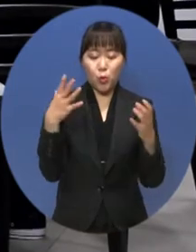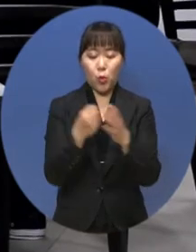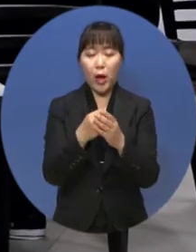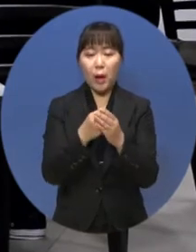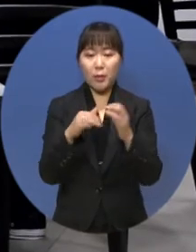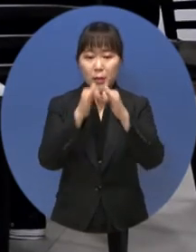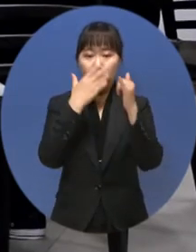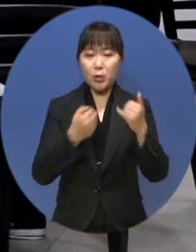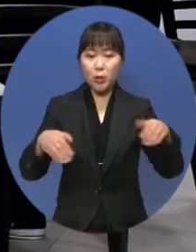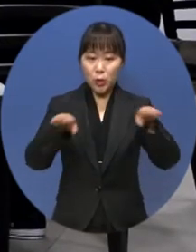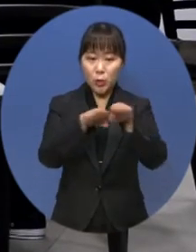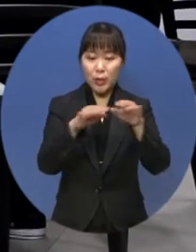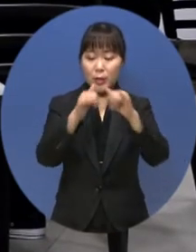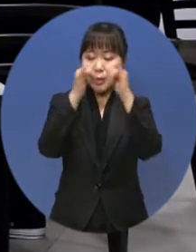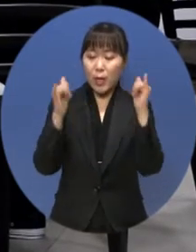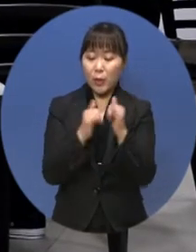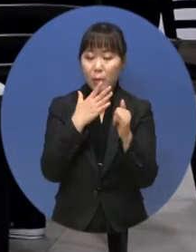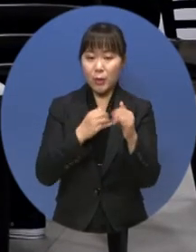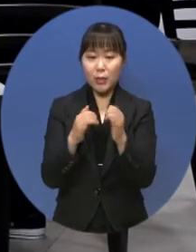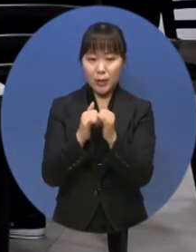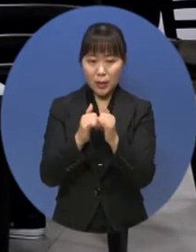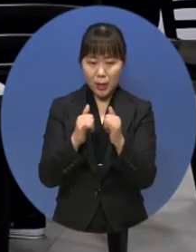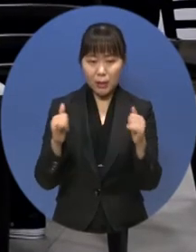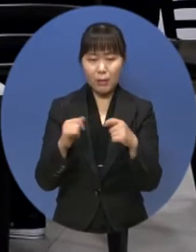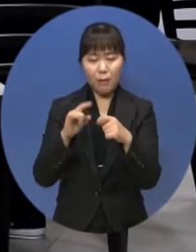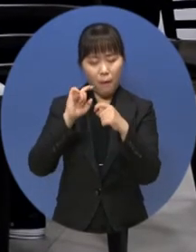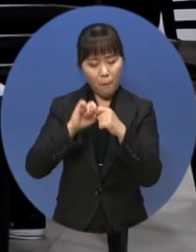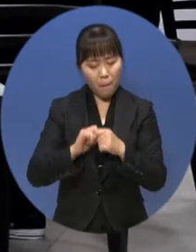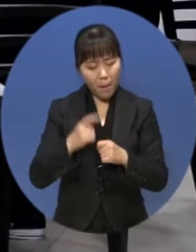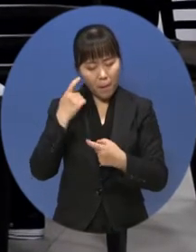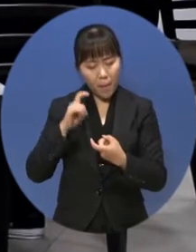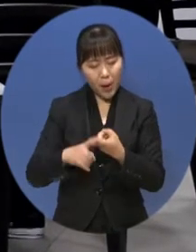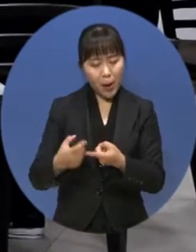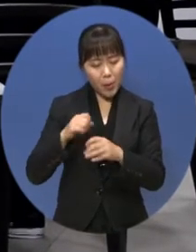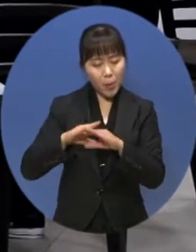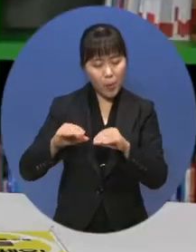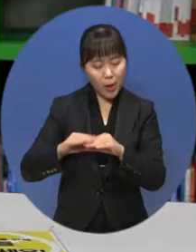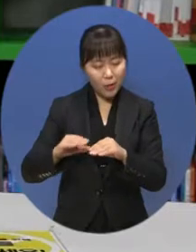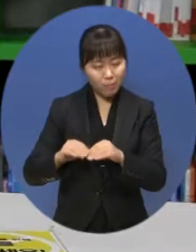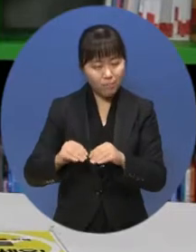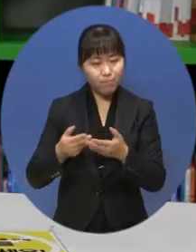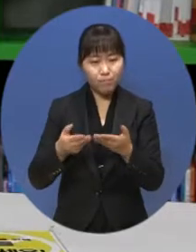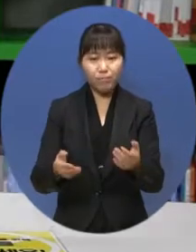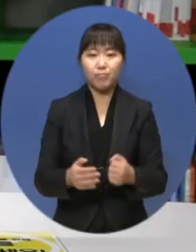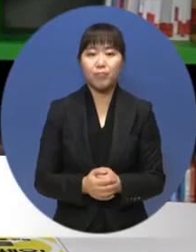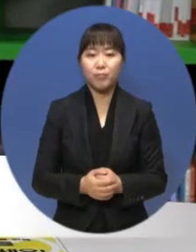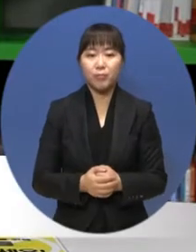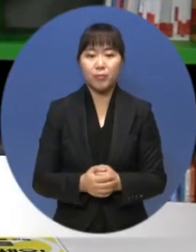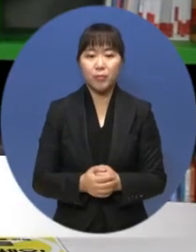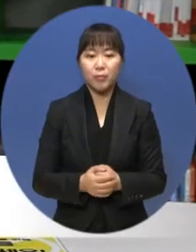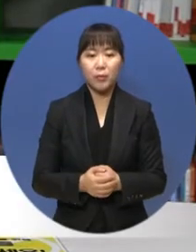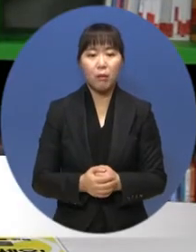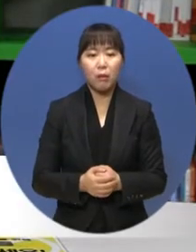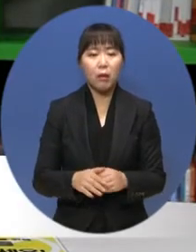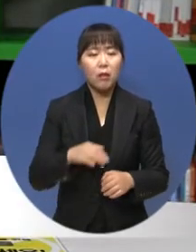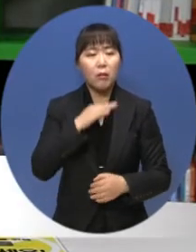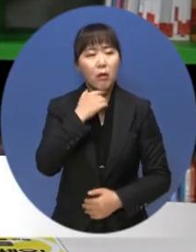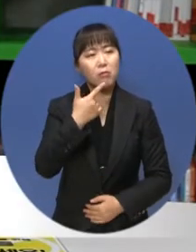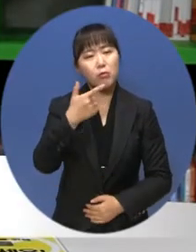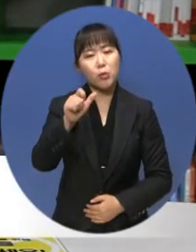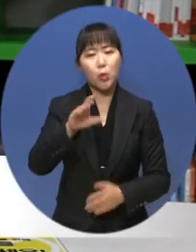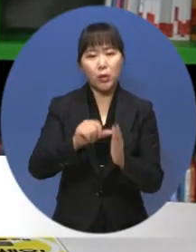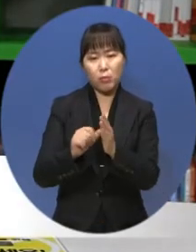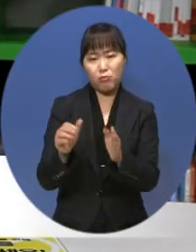수서종합사회복지관 사회복지사들이 세심한 관심으로 해결하기 시작했습니다. 이 증세는 65세서부터